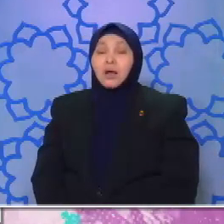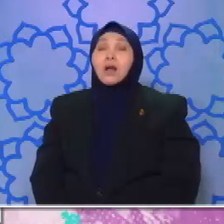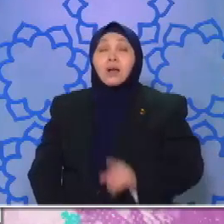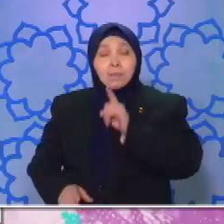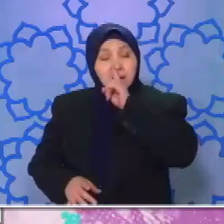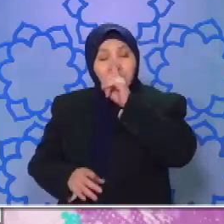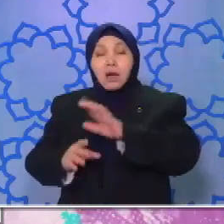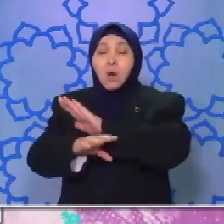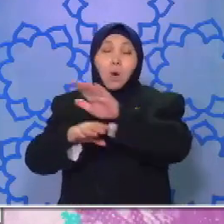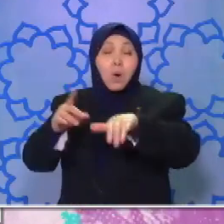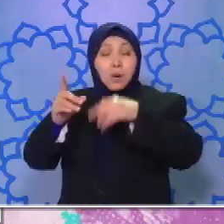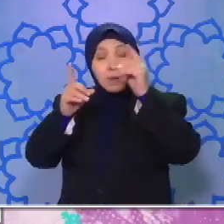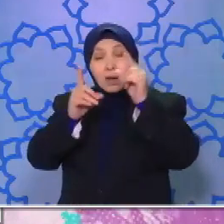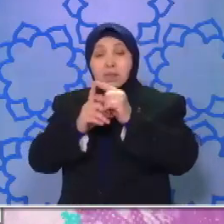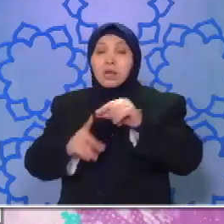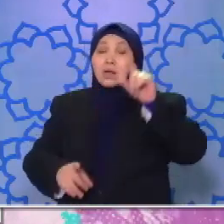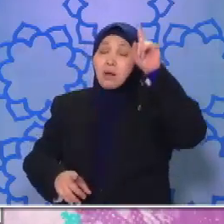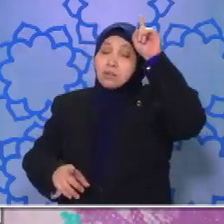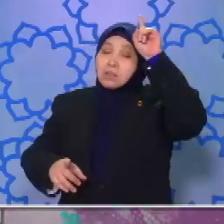صدق الله